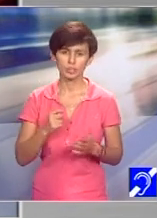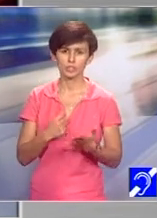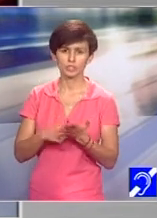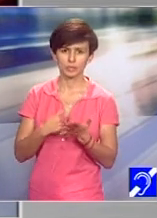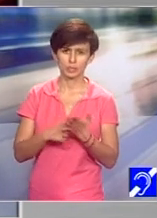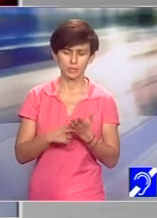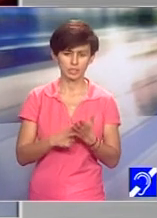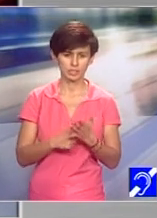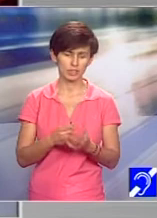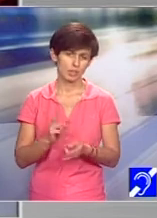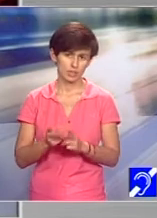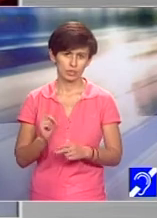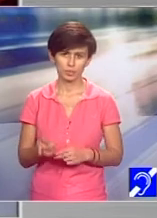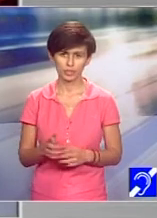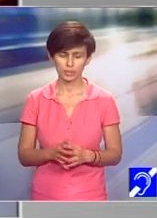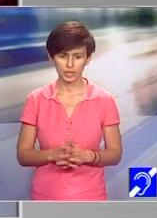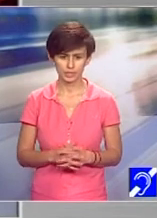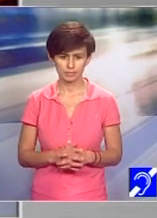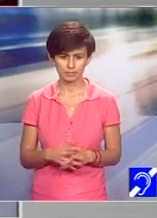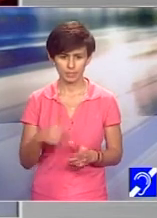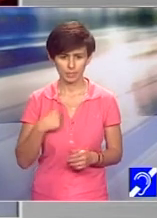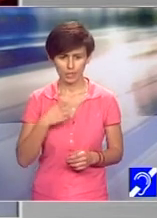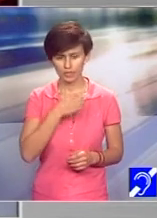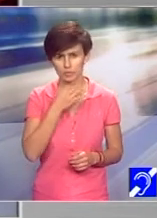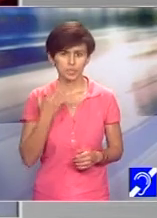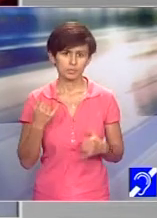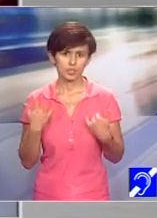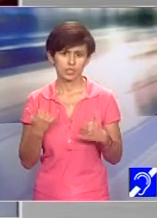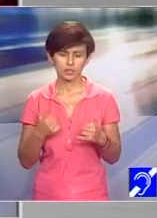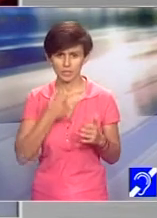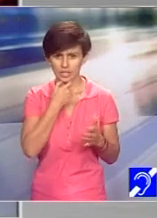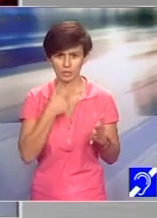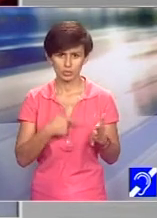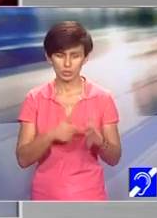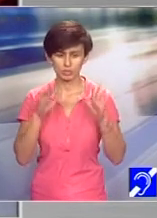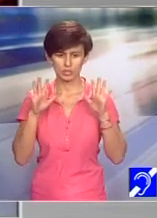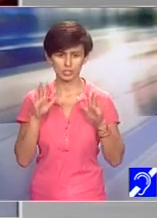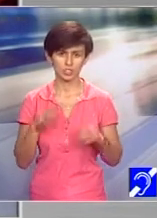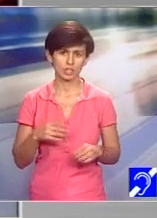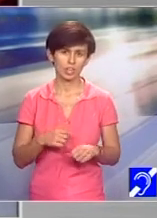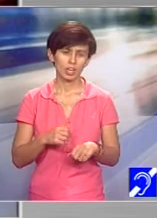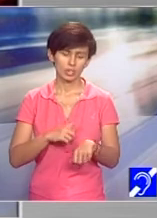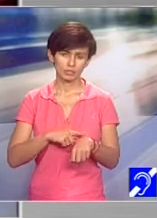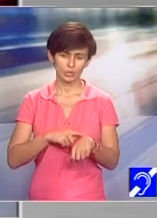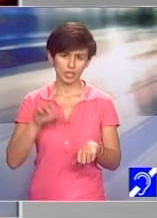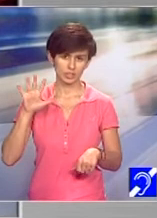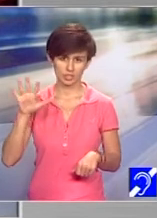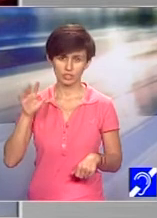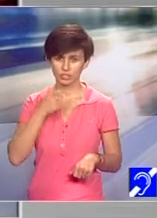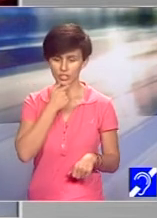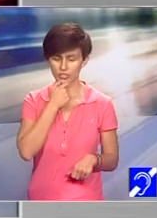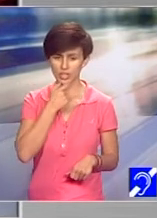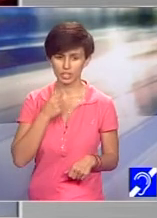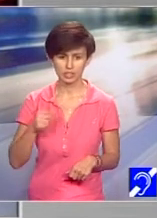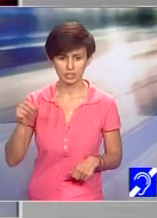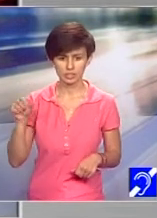corespunzător. V-am spus ce s-a întâmplat în 2010, ne-a luat 5-6 ani să formăm alții, atâta ea la un ambulanțier care este